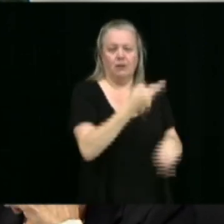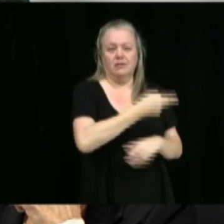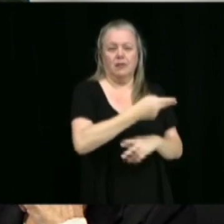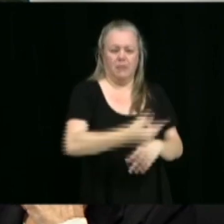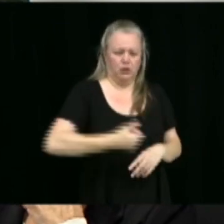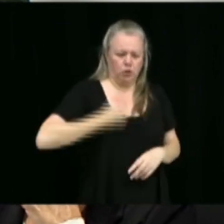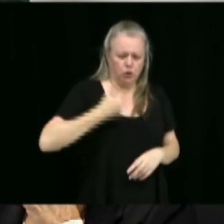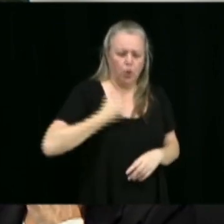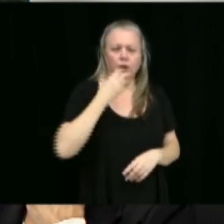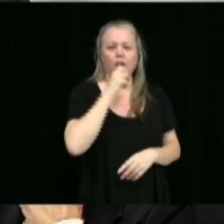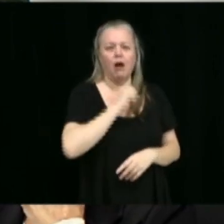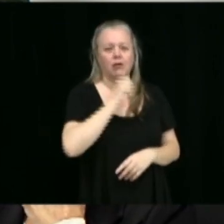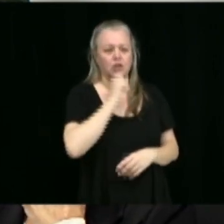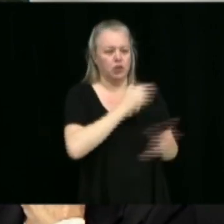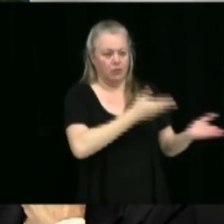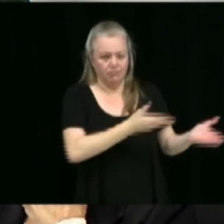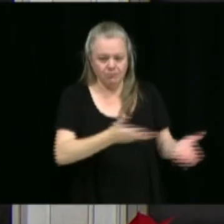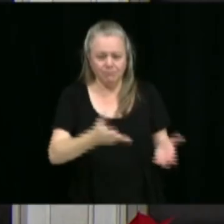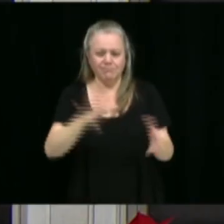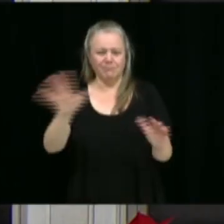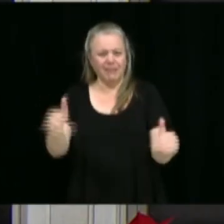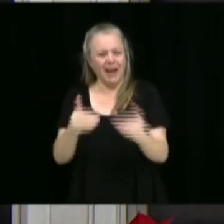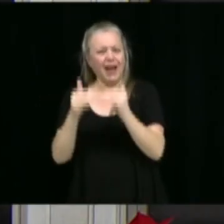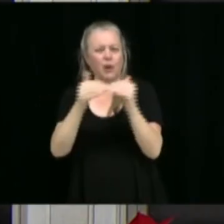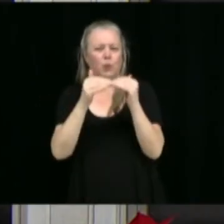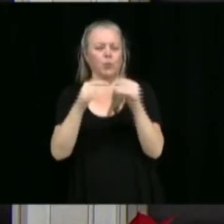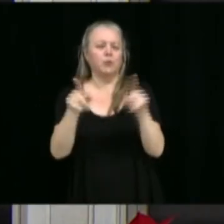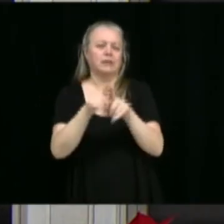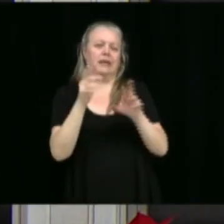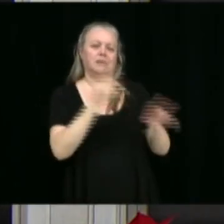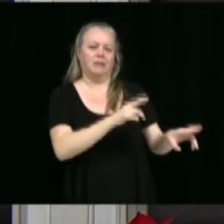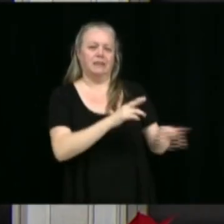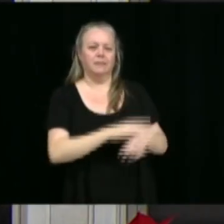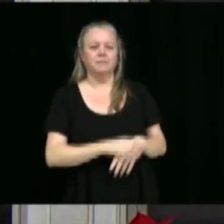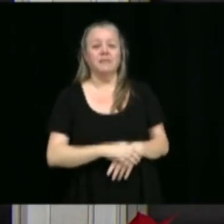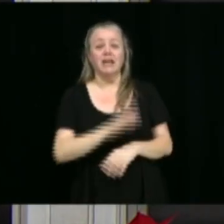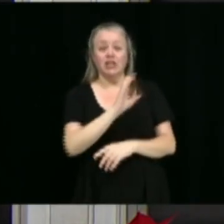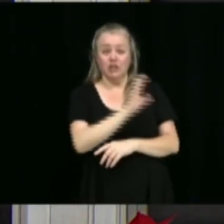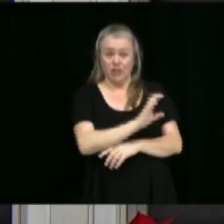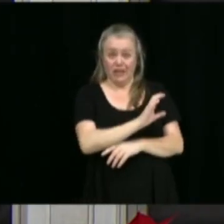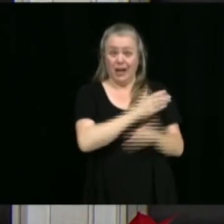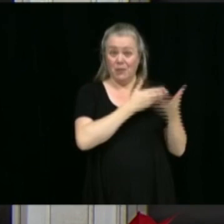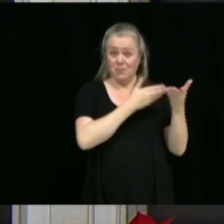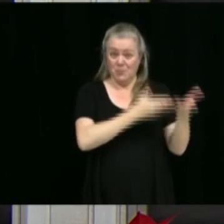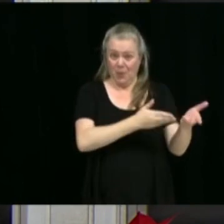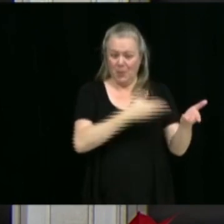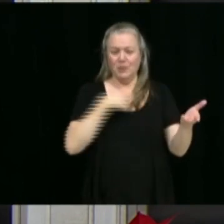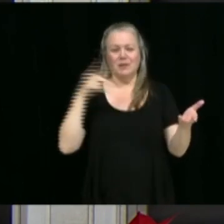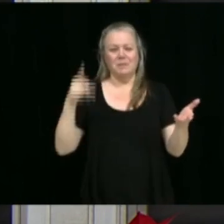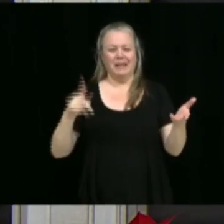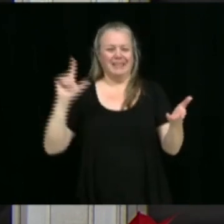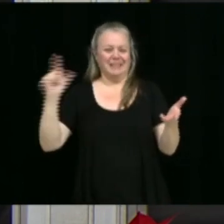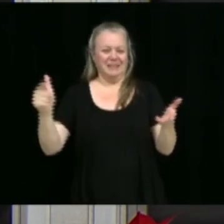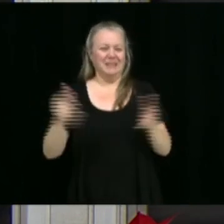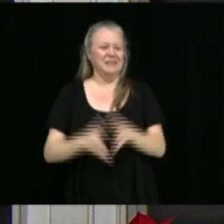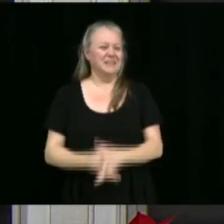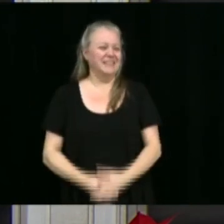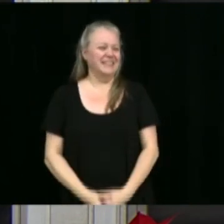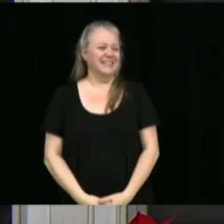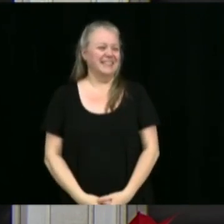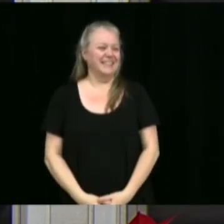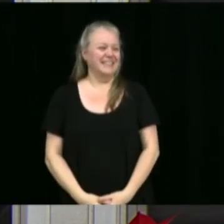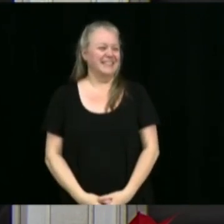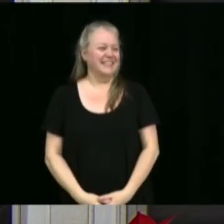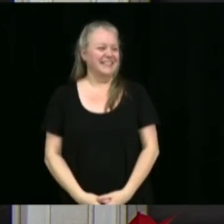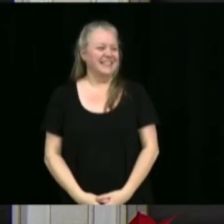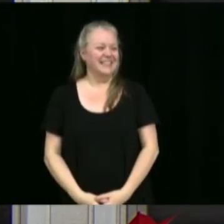vie. Parfait. Proposé par Chantal, secondé par Patrick. Deux fois de l'avoir lu, vous allez la